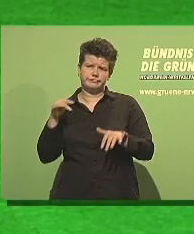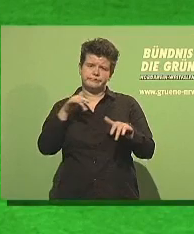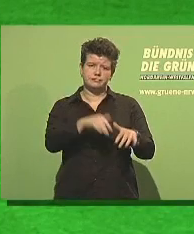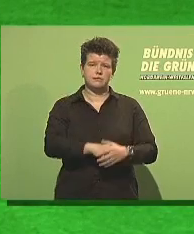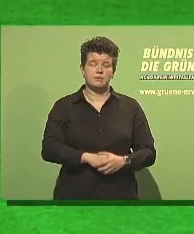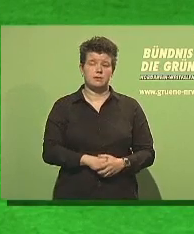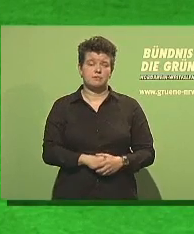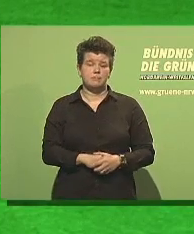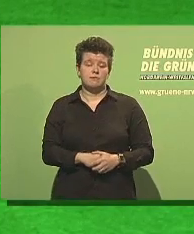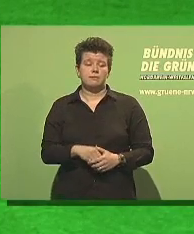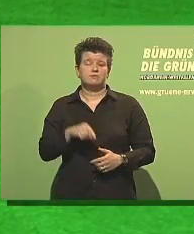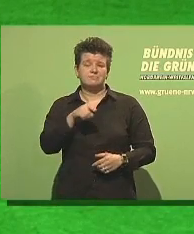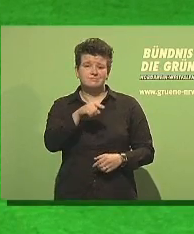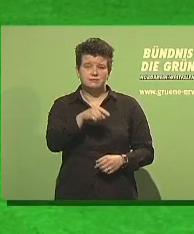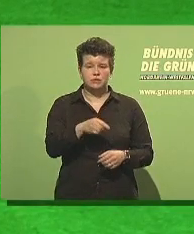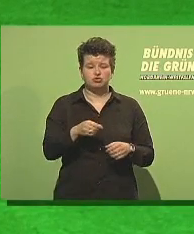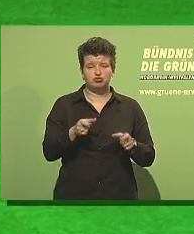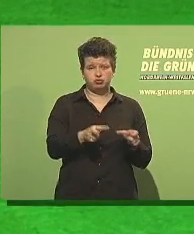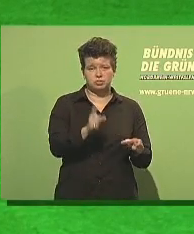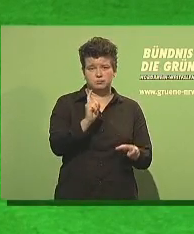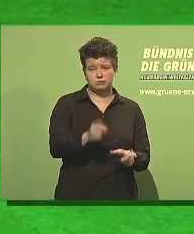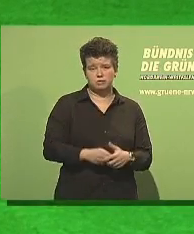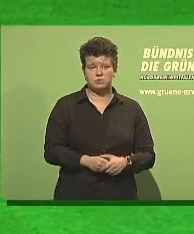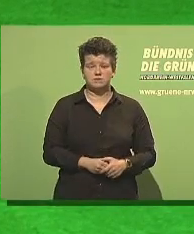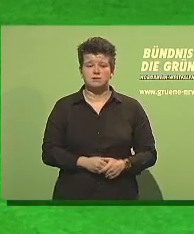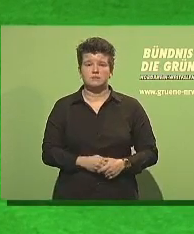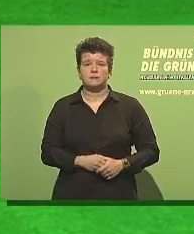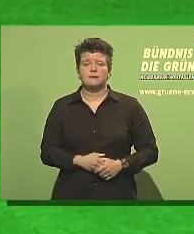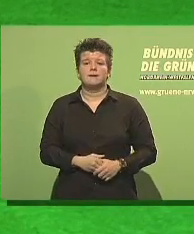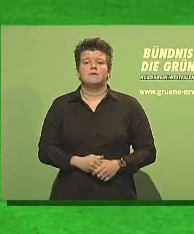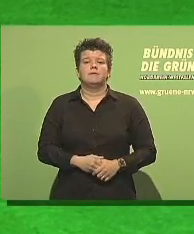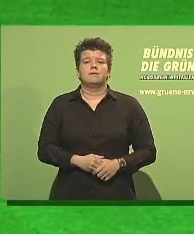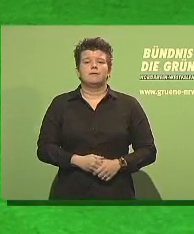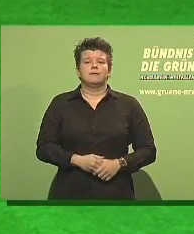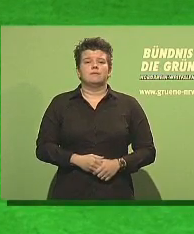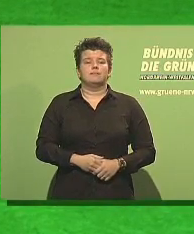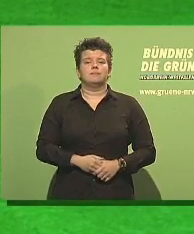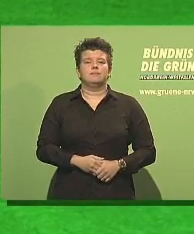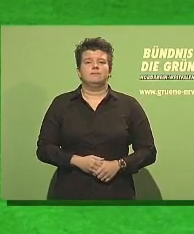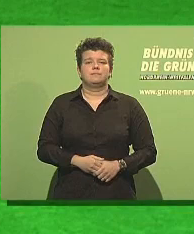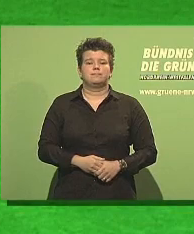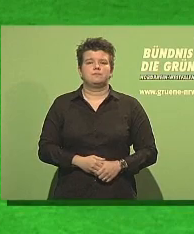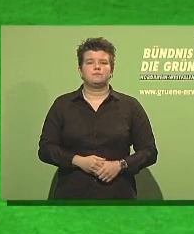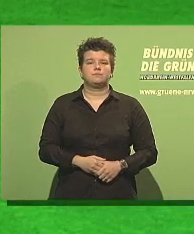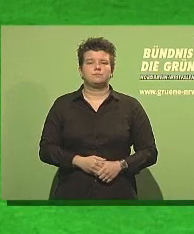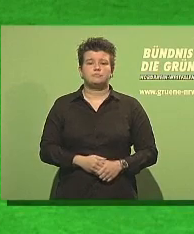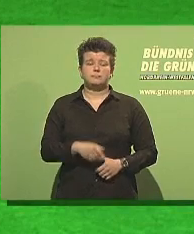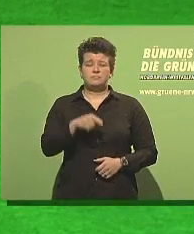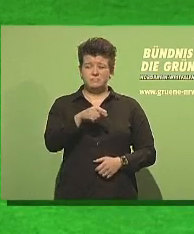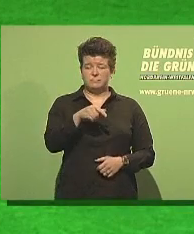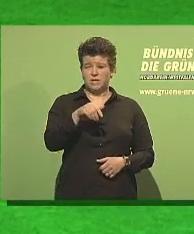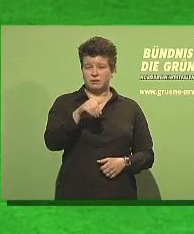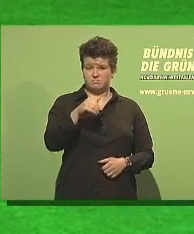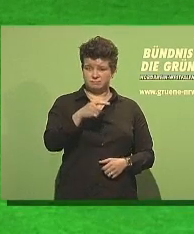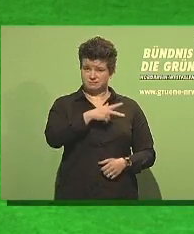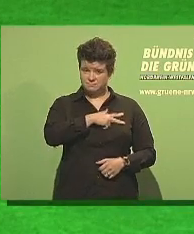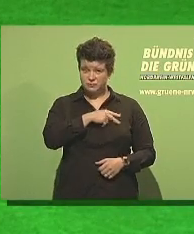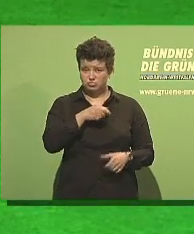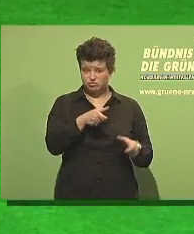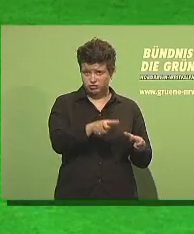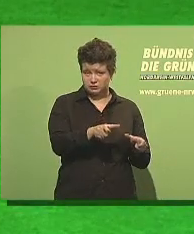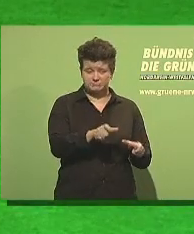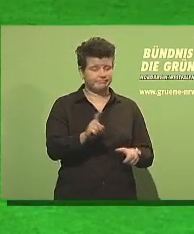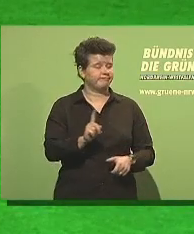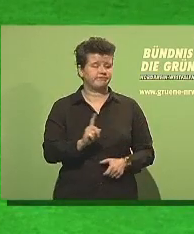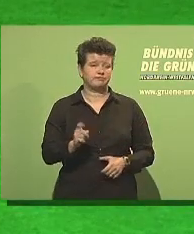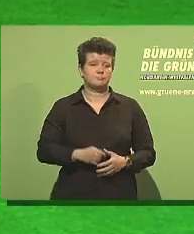dabei jedenfalls nicht. Denn sie werden nicht vor willkürlichen Zugriffen des Staates geschützt. Nein, hier schützt sich der Staat vor den Menschen. Das